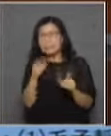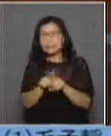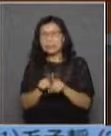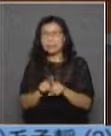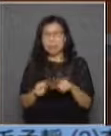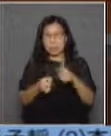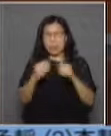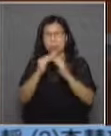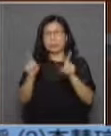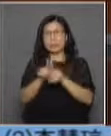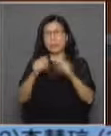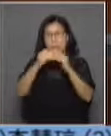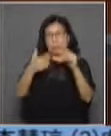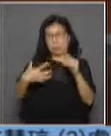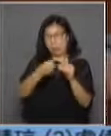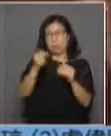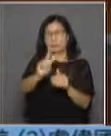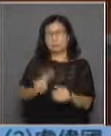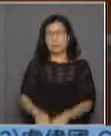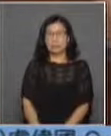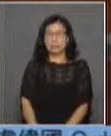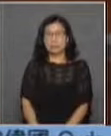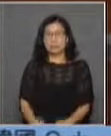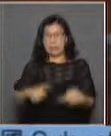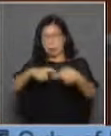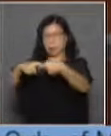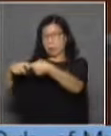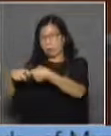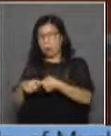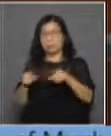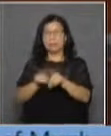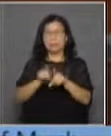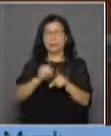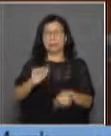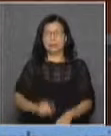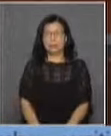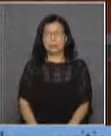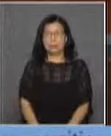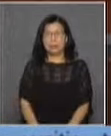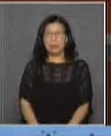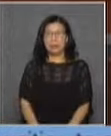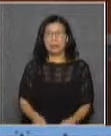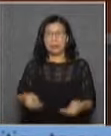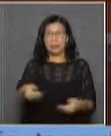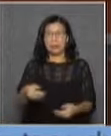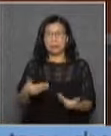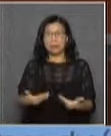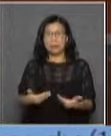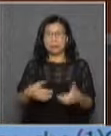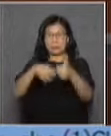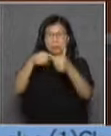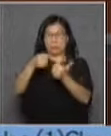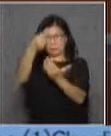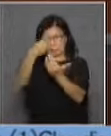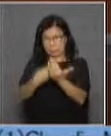公司嘅董事，系嘛？你见到啲瓜烂藤藤烂瓜嘅关系。呢、这、一個咁嘅制度啊，